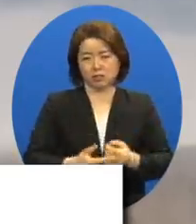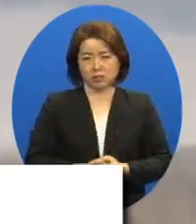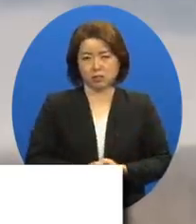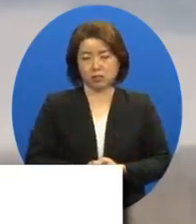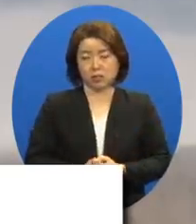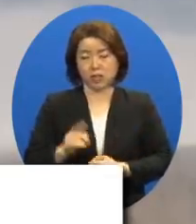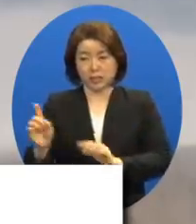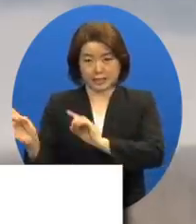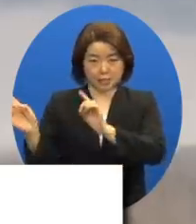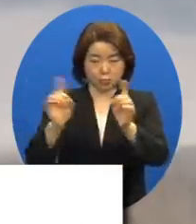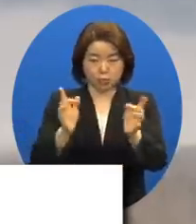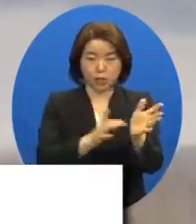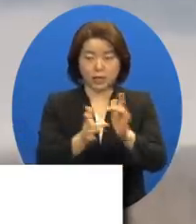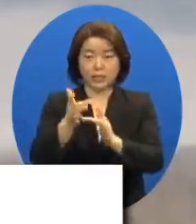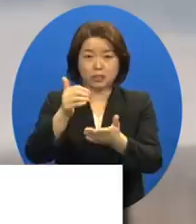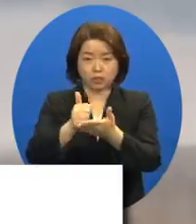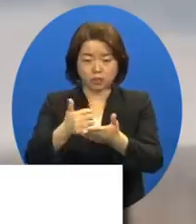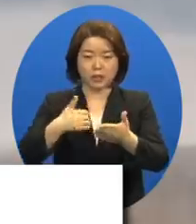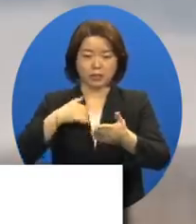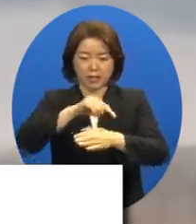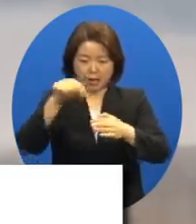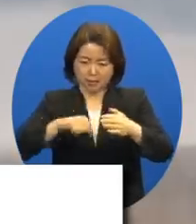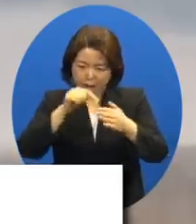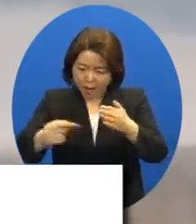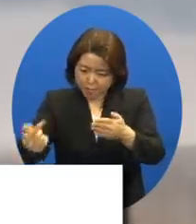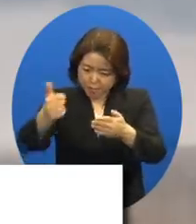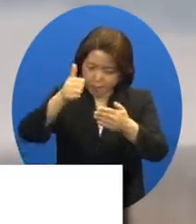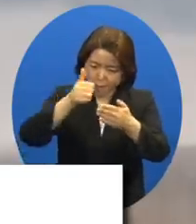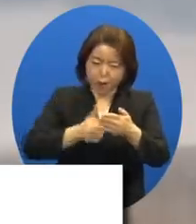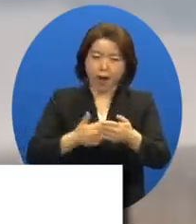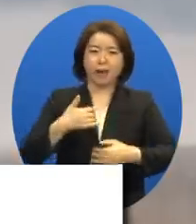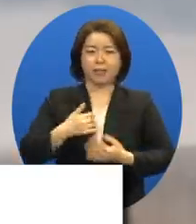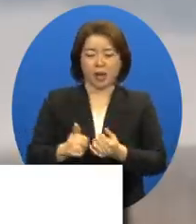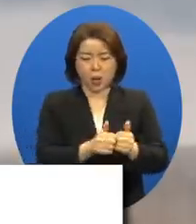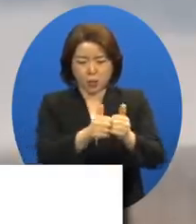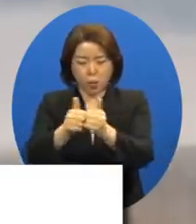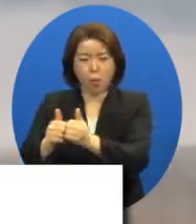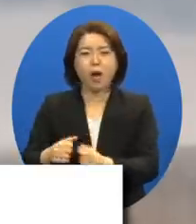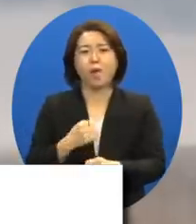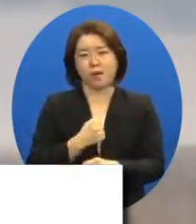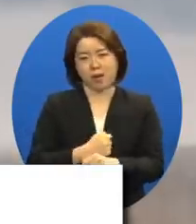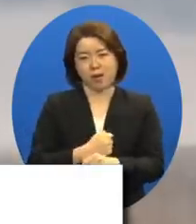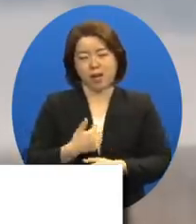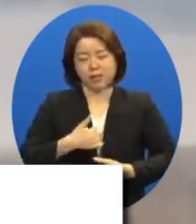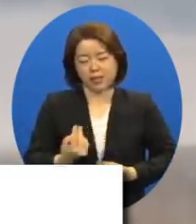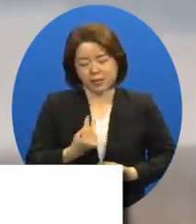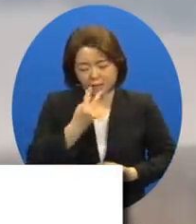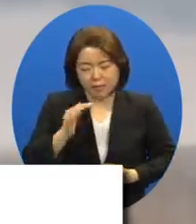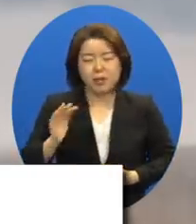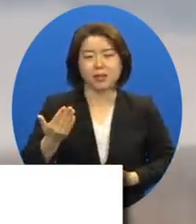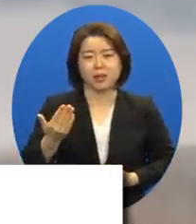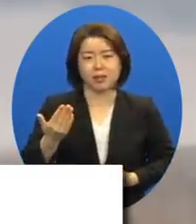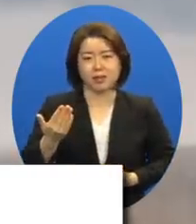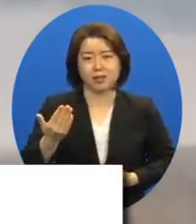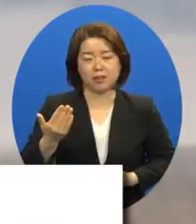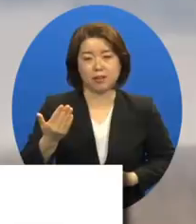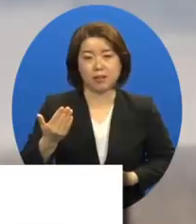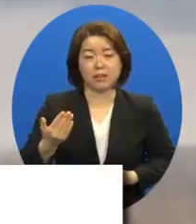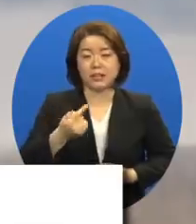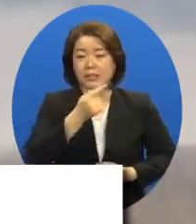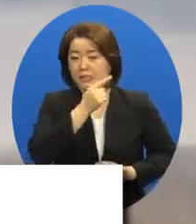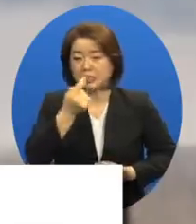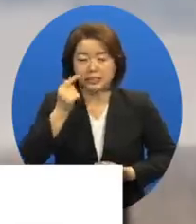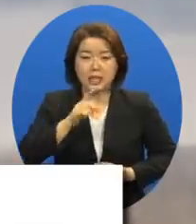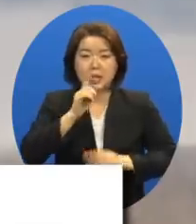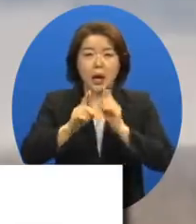예수님이 내 안에 내 안에 계시가 나와 동행하고 계시다 내 생명이 되셨다 고 증언해